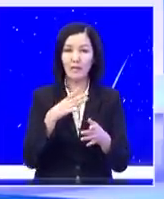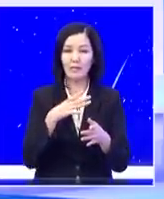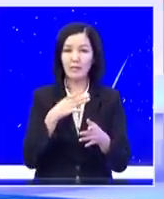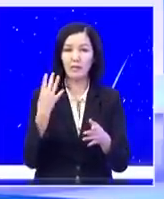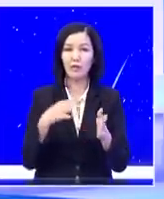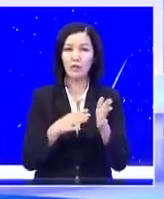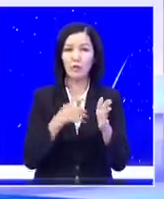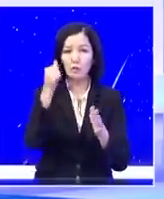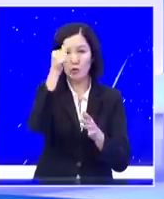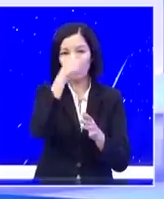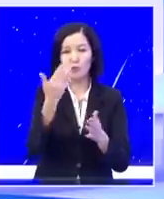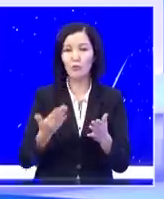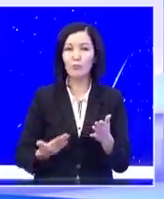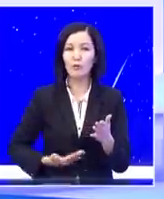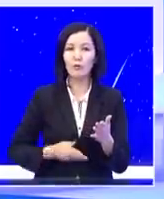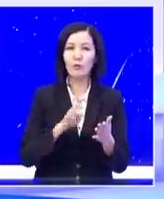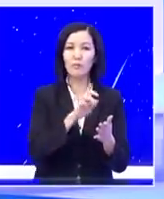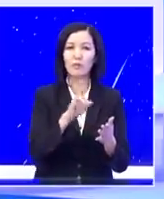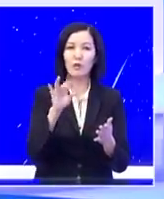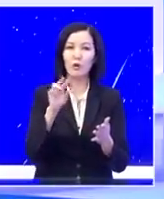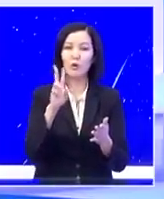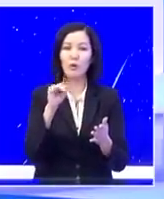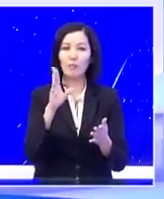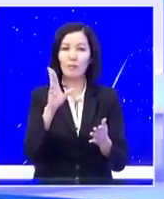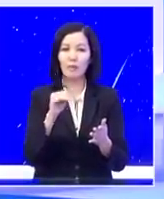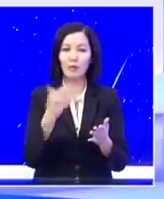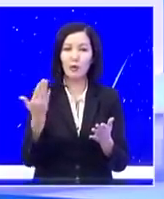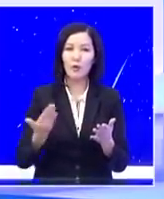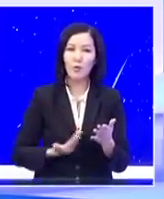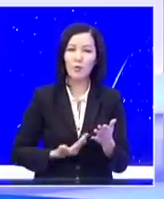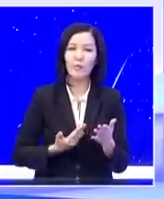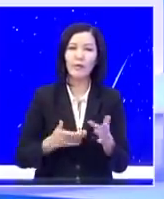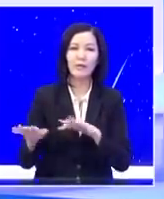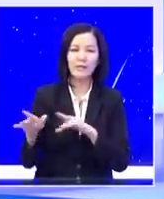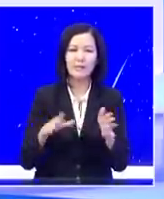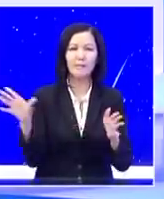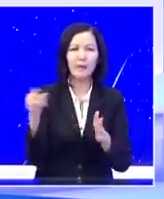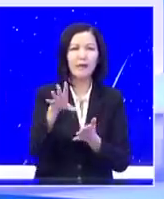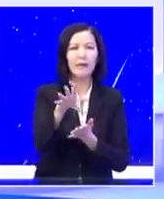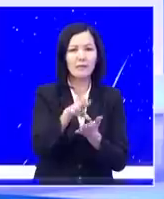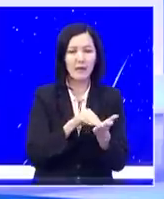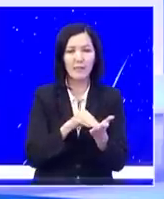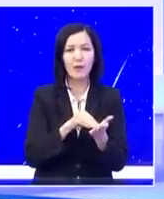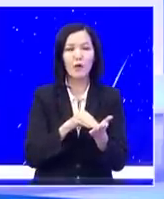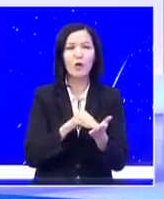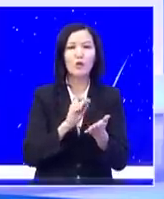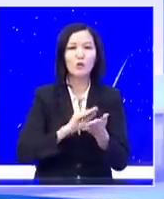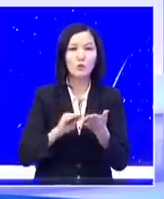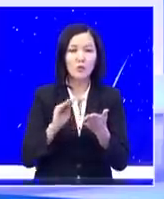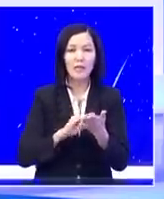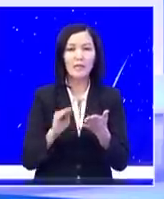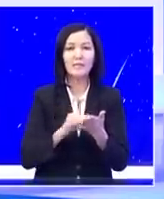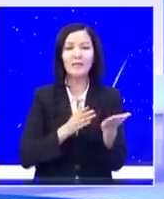жас жасады. Бейсен Құранбектің өмірі өнеге, ғұмыры ғибрат, тағдыры тағылымға айнала білді. Журналистикадағы бір туар